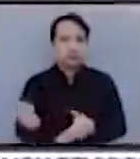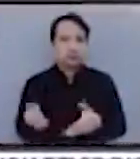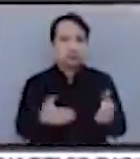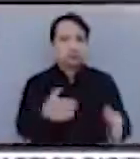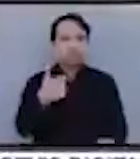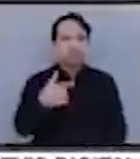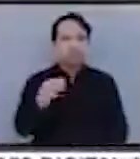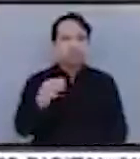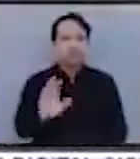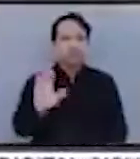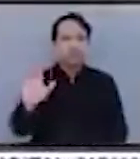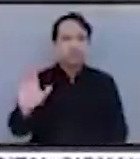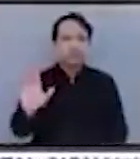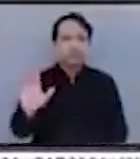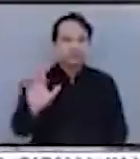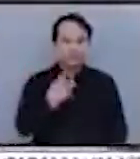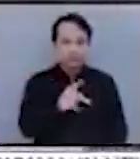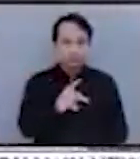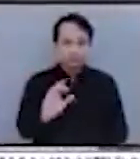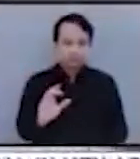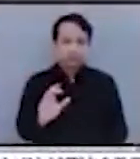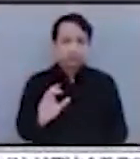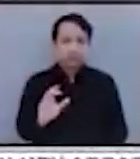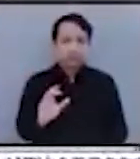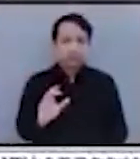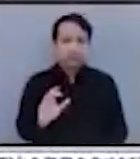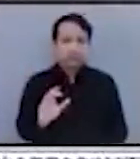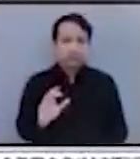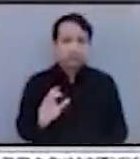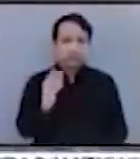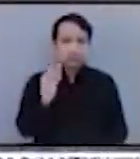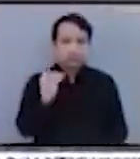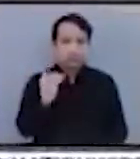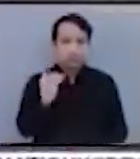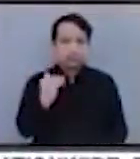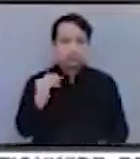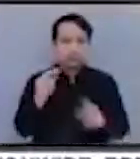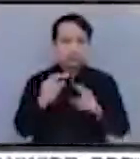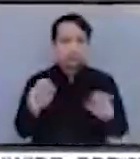kasintahan sa Pasay Community Precinct 6 upang sumailalim sa investigasyon.